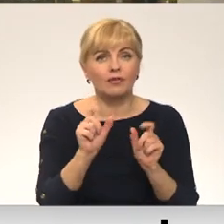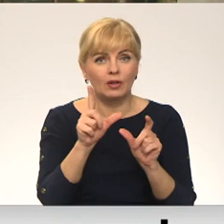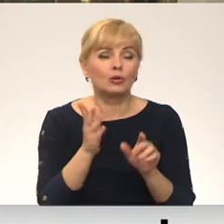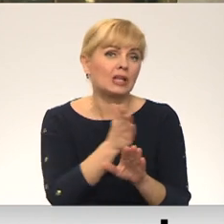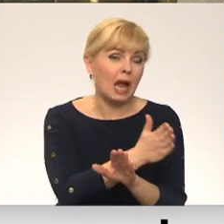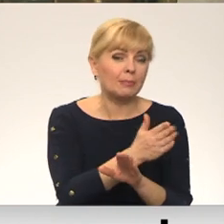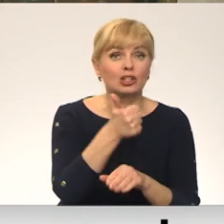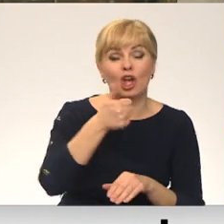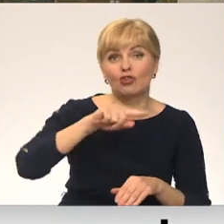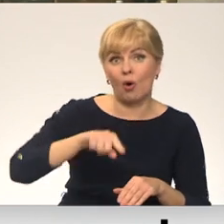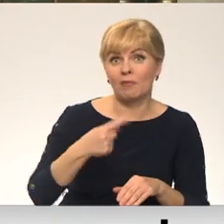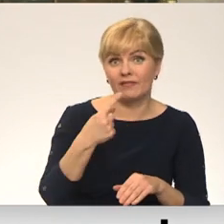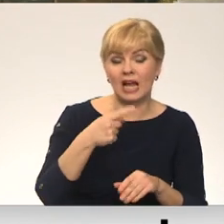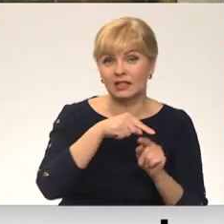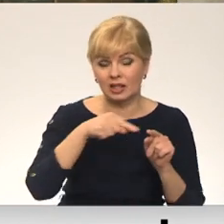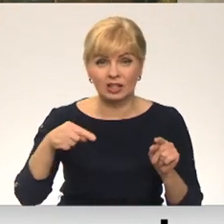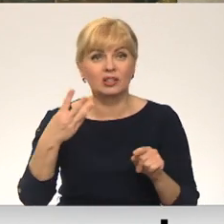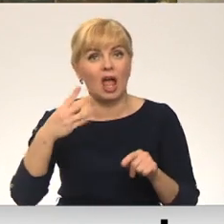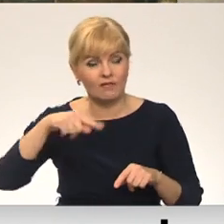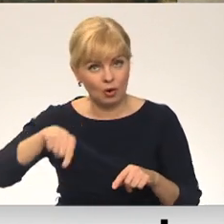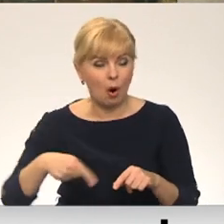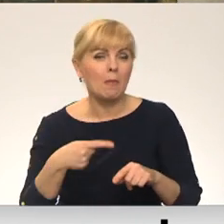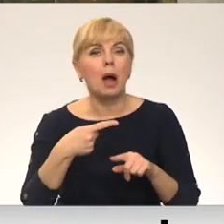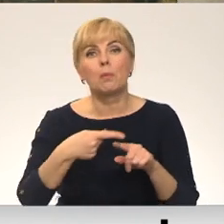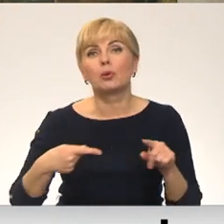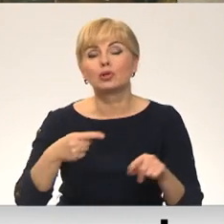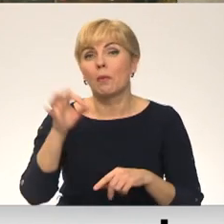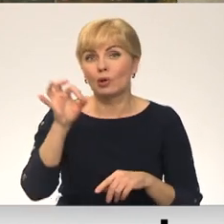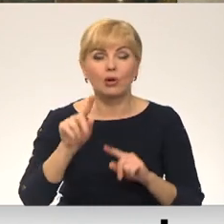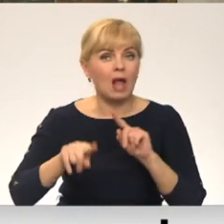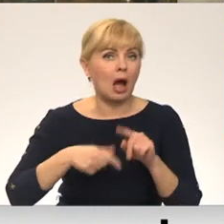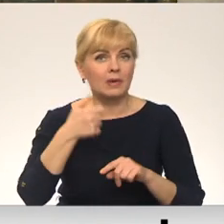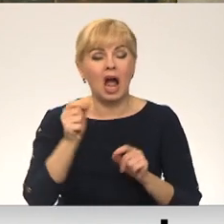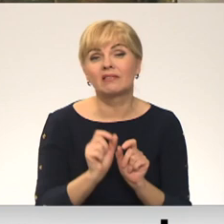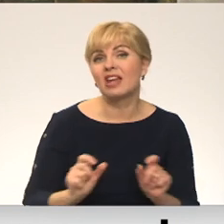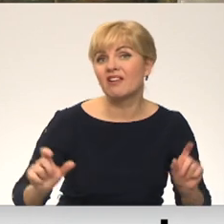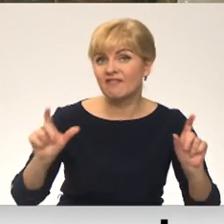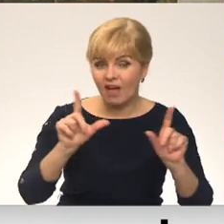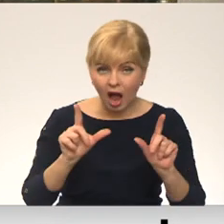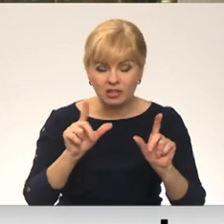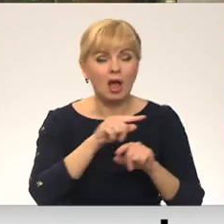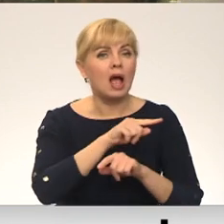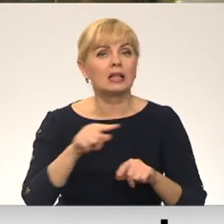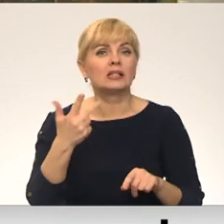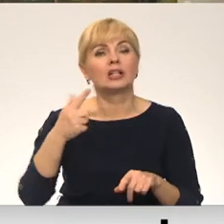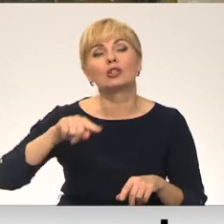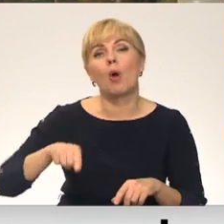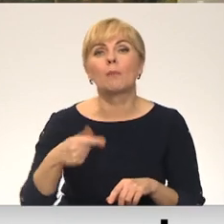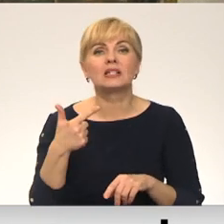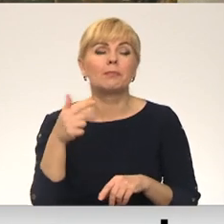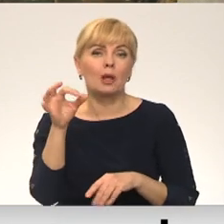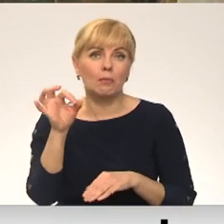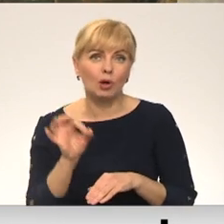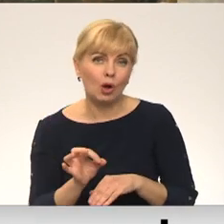lēstās 6,1% līdz 9,5%, bet nākamajam gadam inflācijas prognoze palielināta līdz